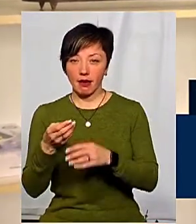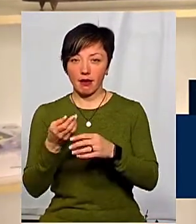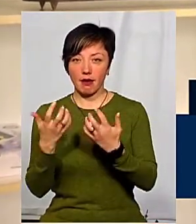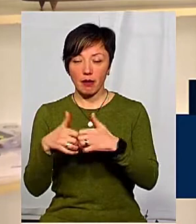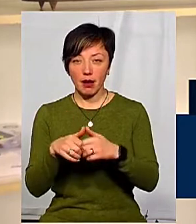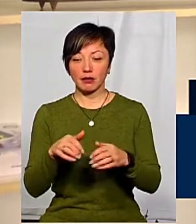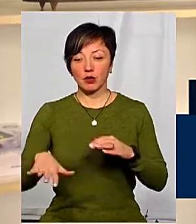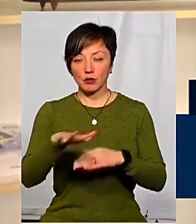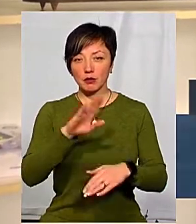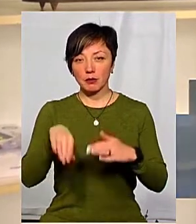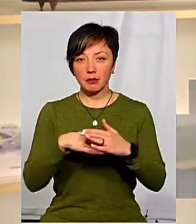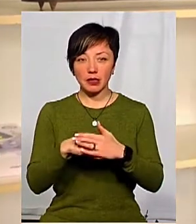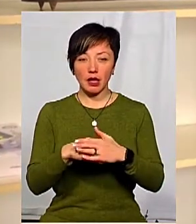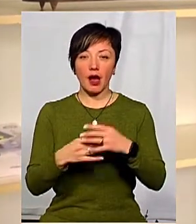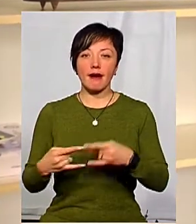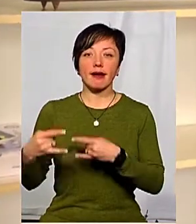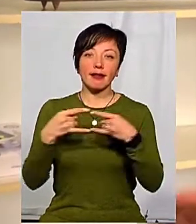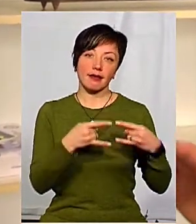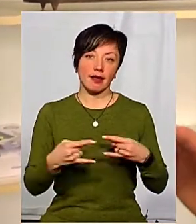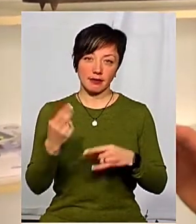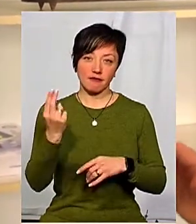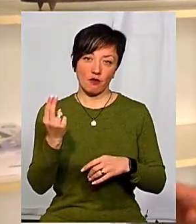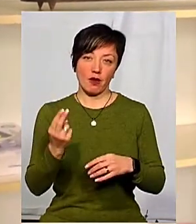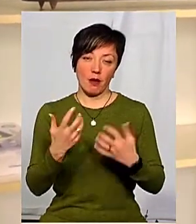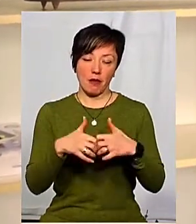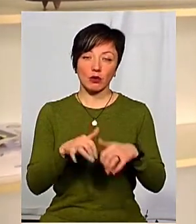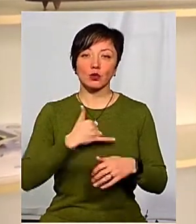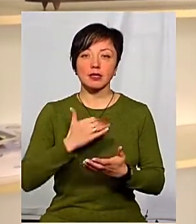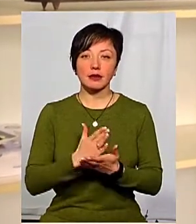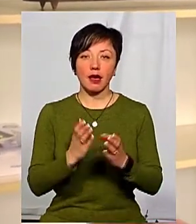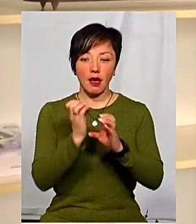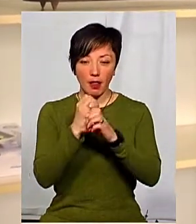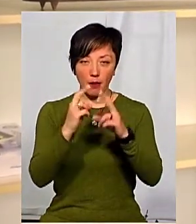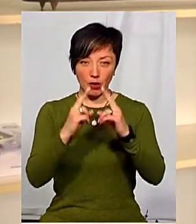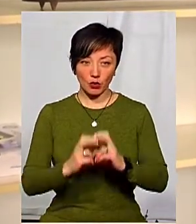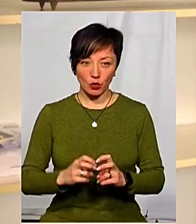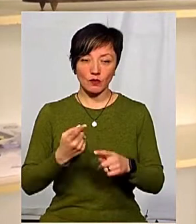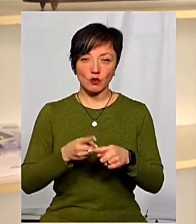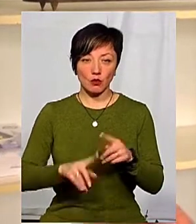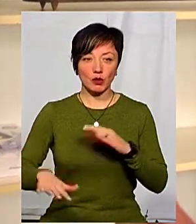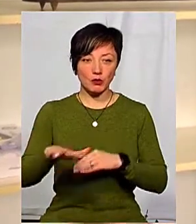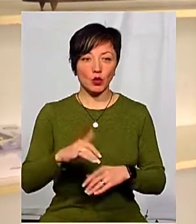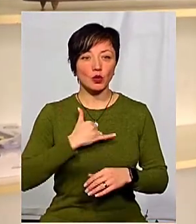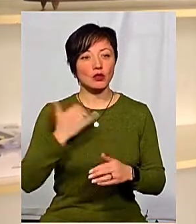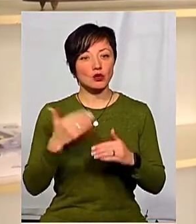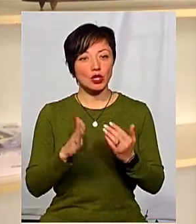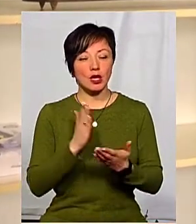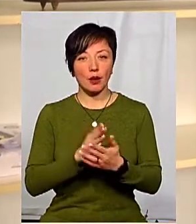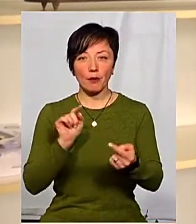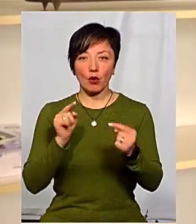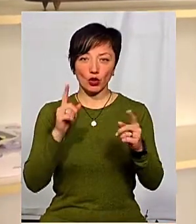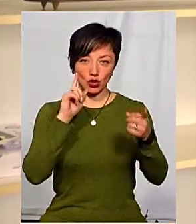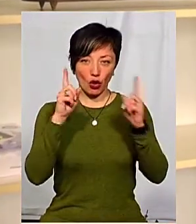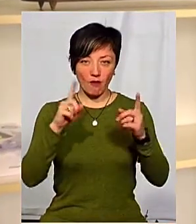під цифровий рентген-апарат. В нас є лабораторія саме в цьому приміщенні, у нас вже є протишокова